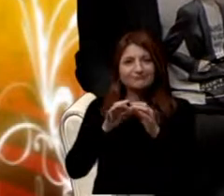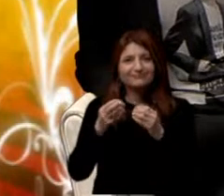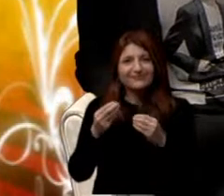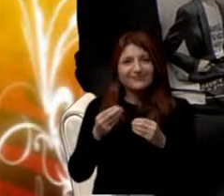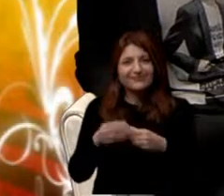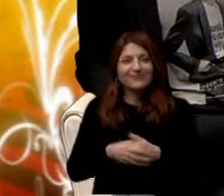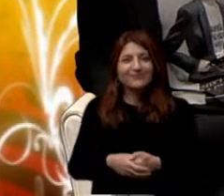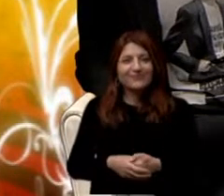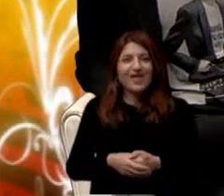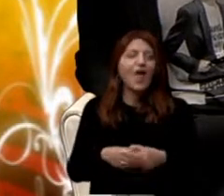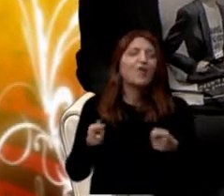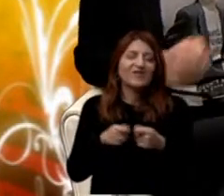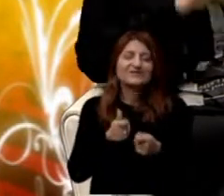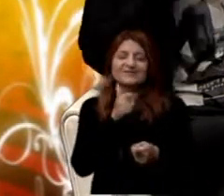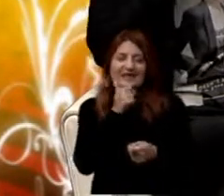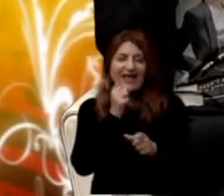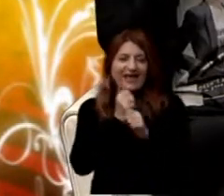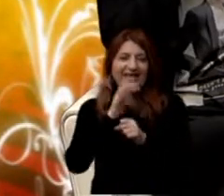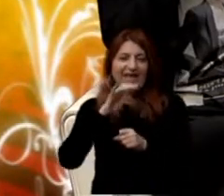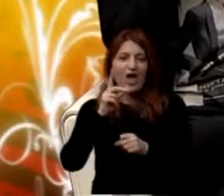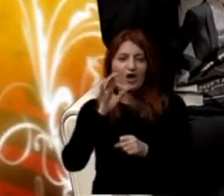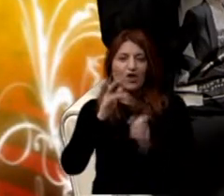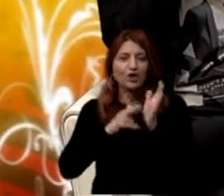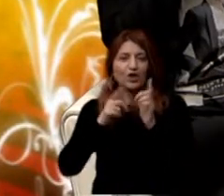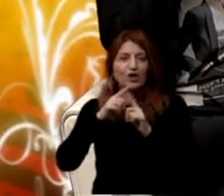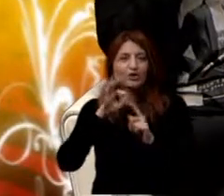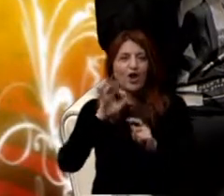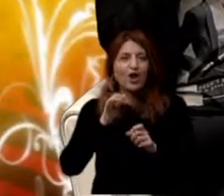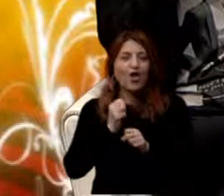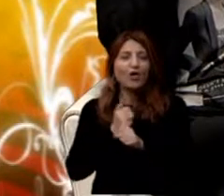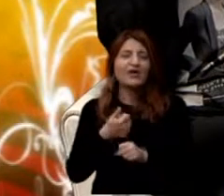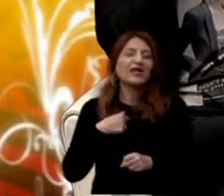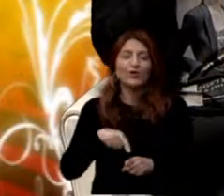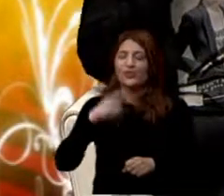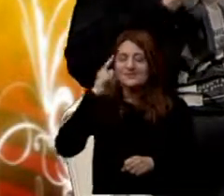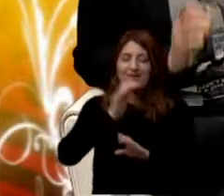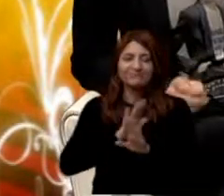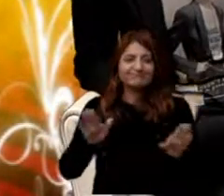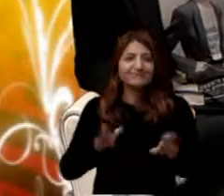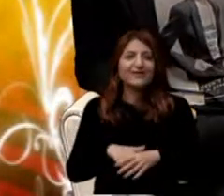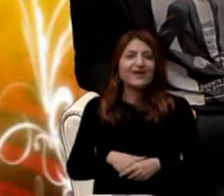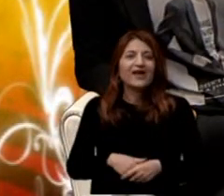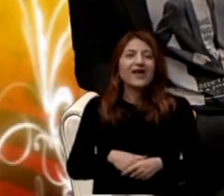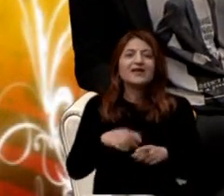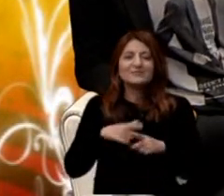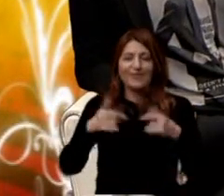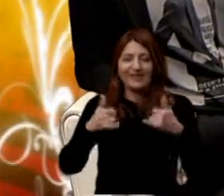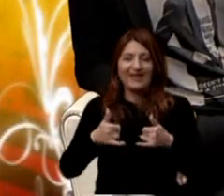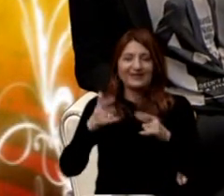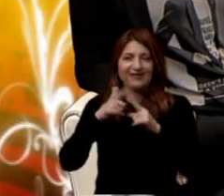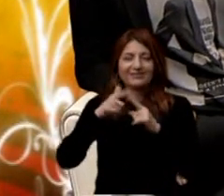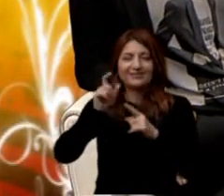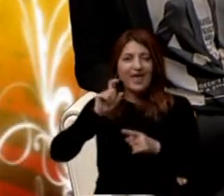Dobro, kad je u pitanju gerontologija, naravno to stanje uhranjenosti je baš fokusirano i za ovu današnju